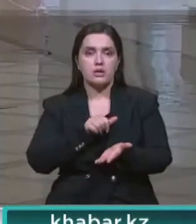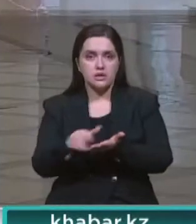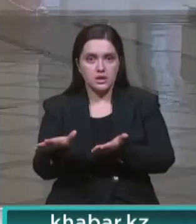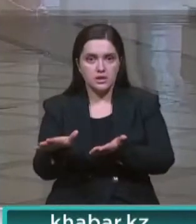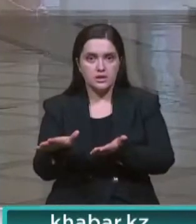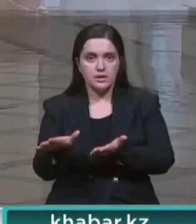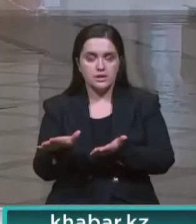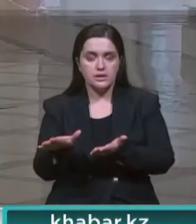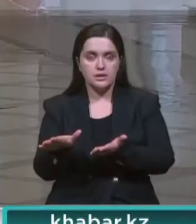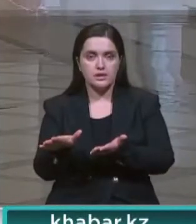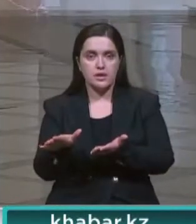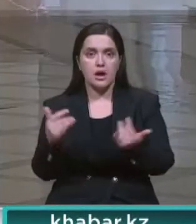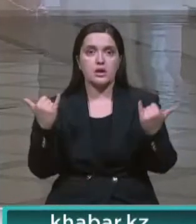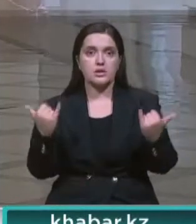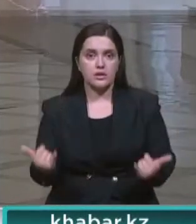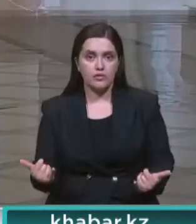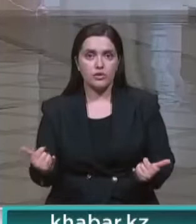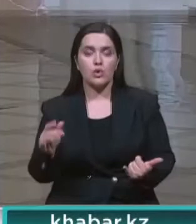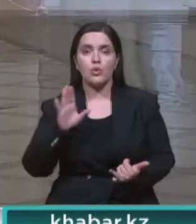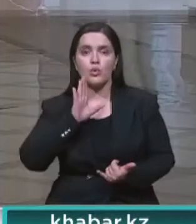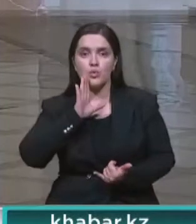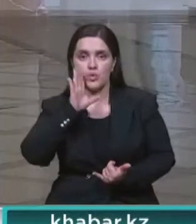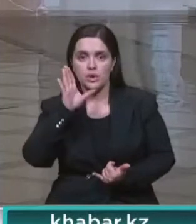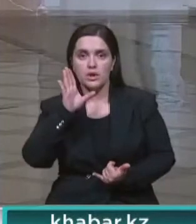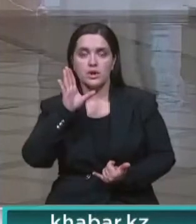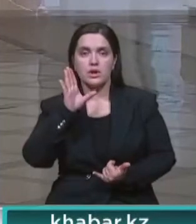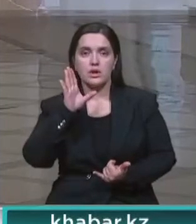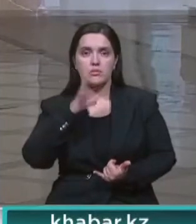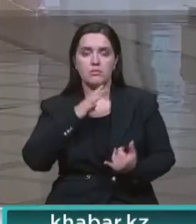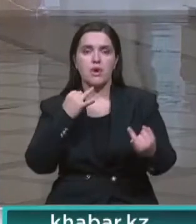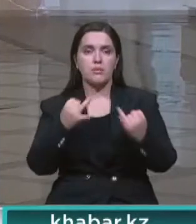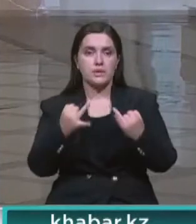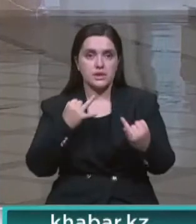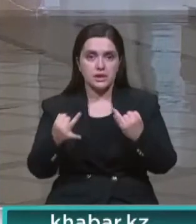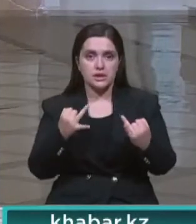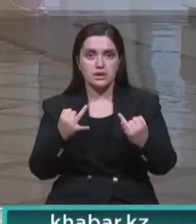отказался. А сегодня утром, после проведения